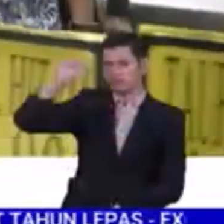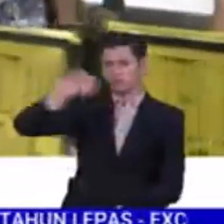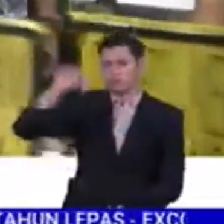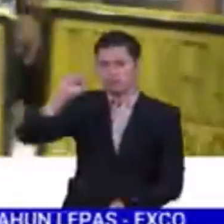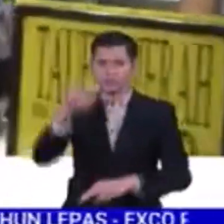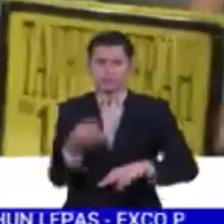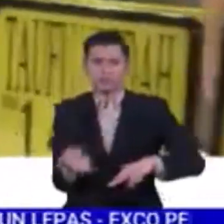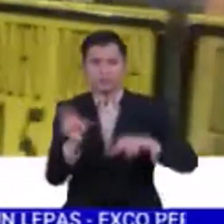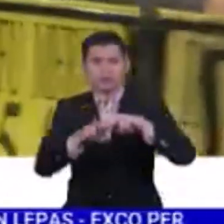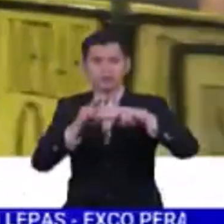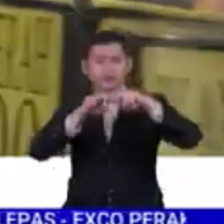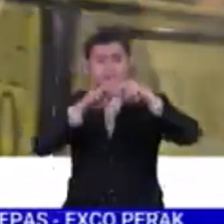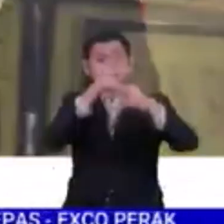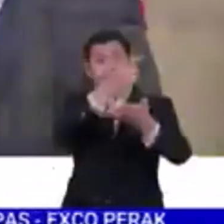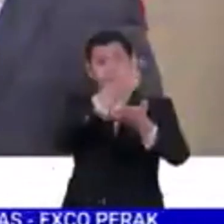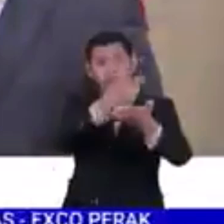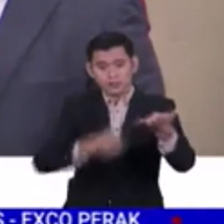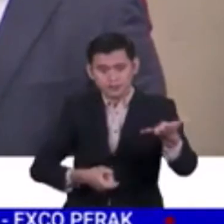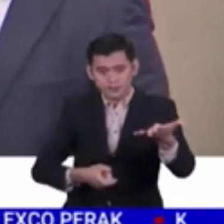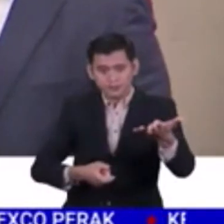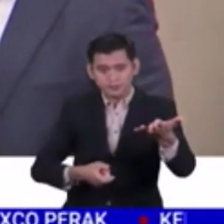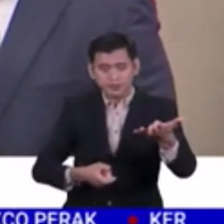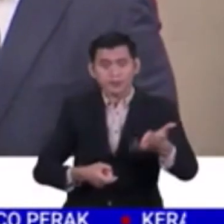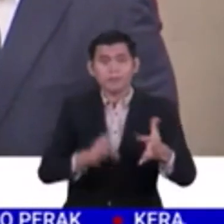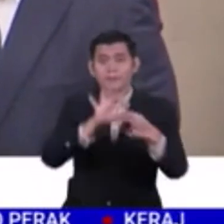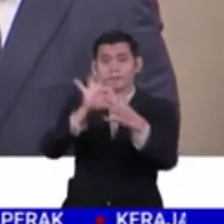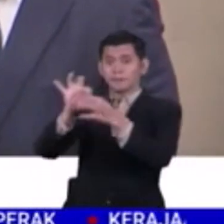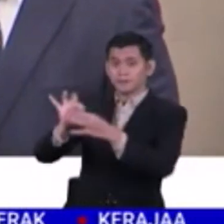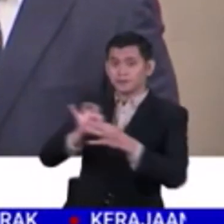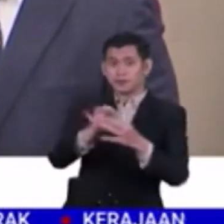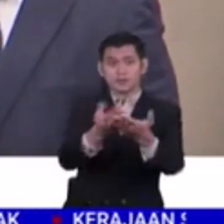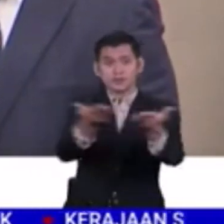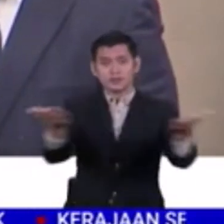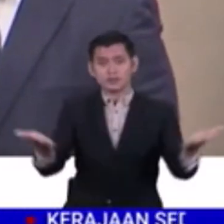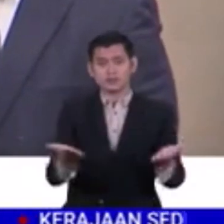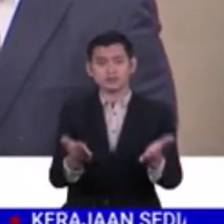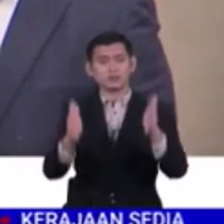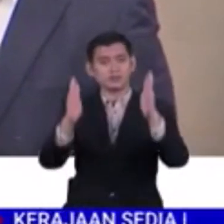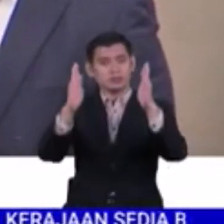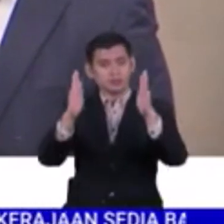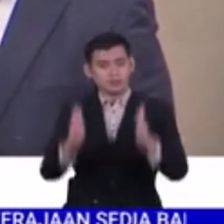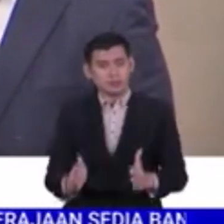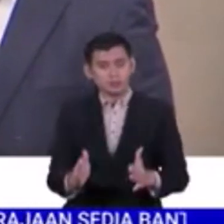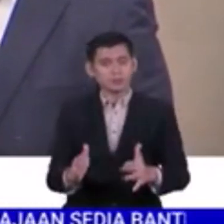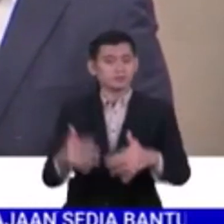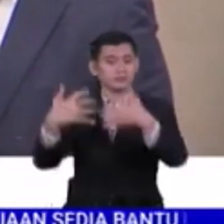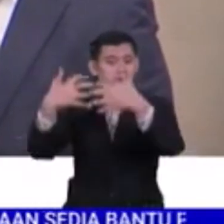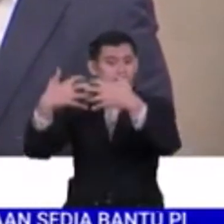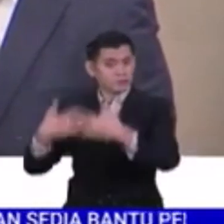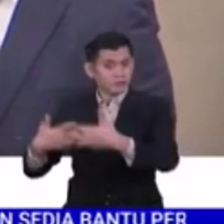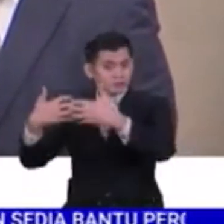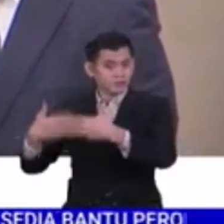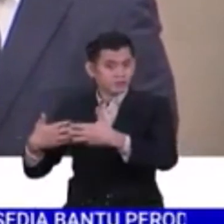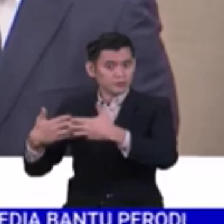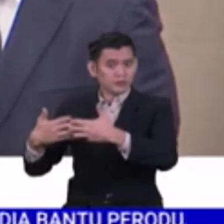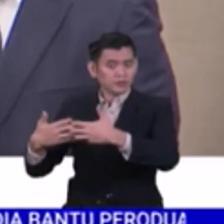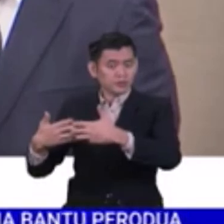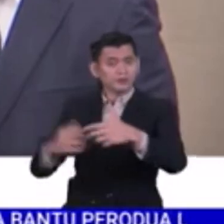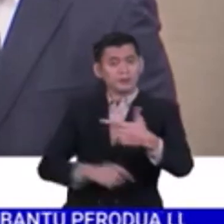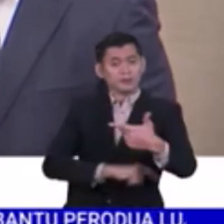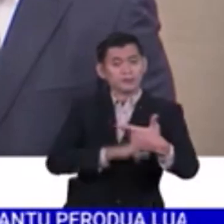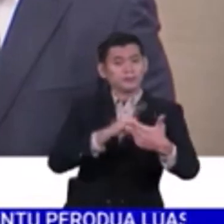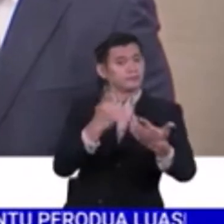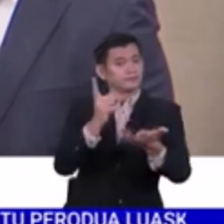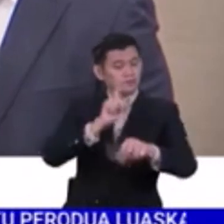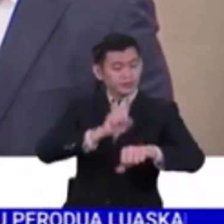melawan inflasi. Memohon kerjasama semua pengilang-pengilang dan dalam masa